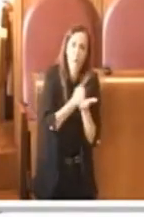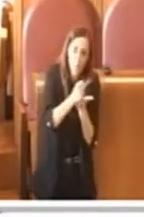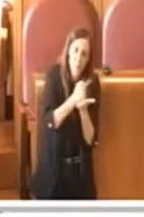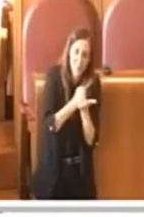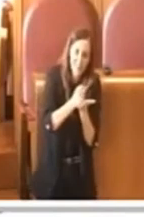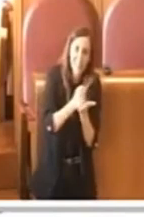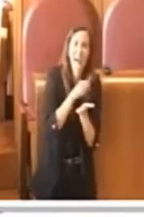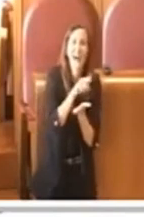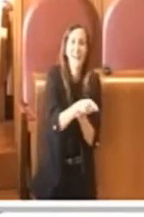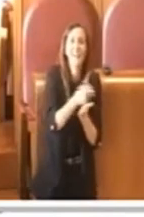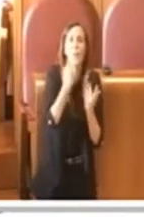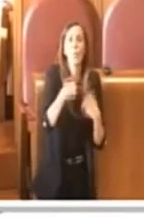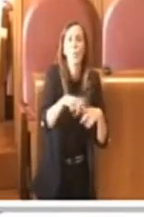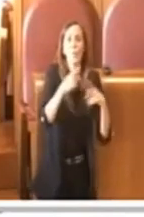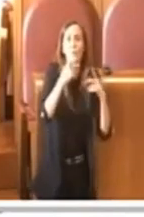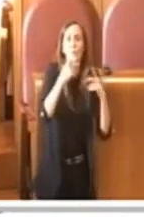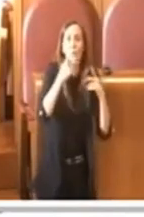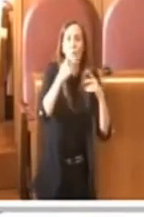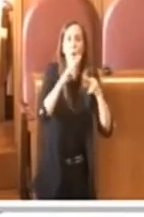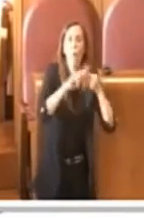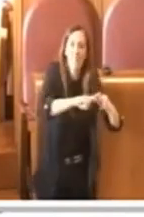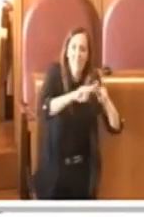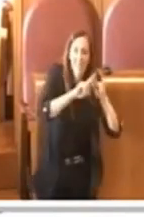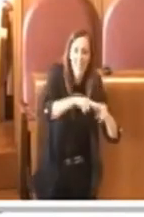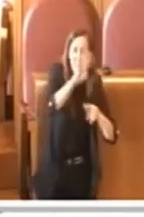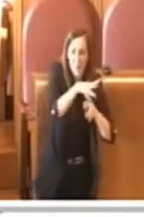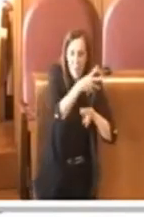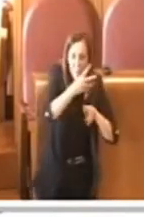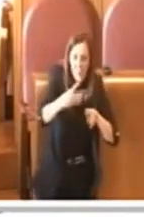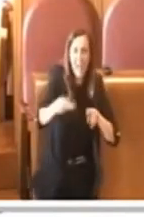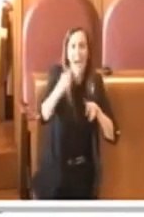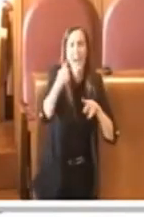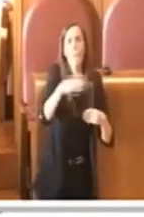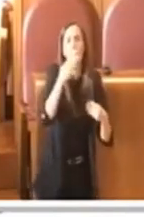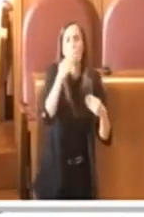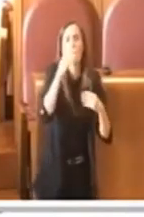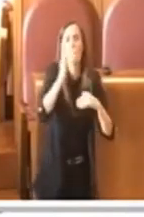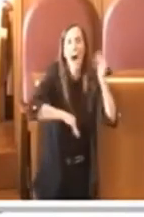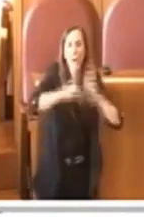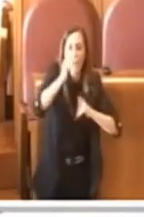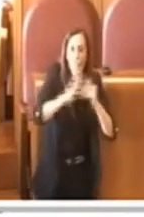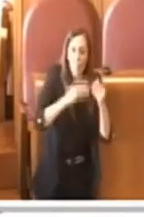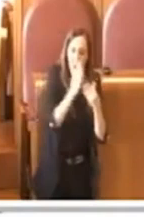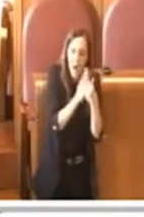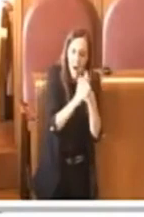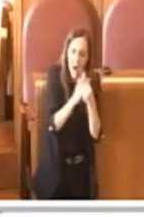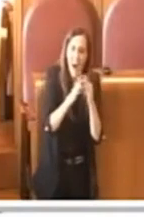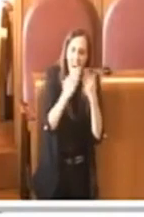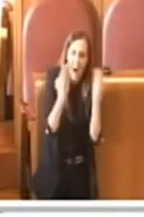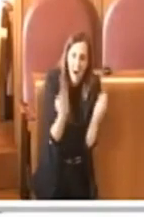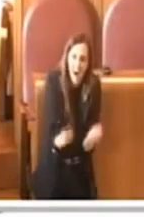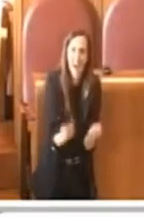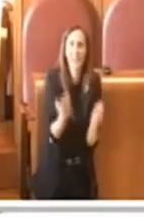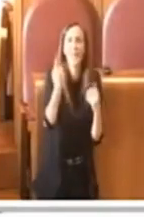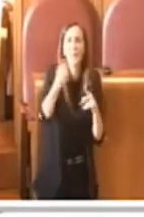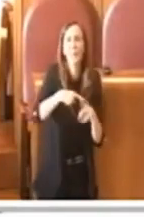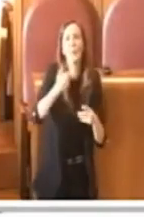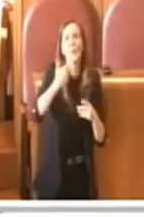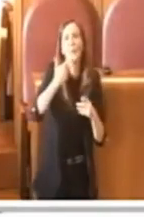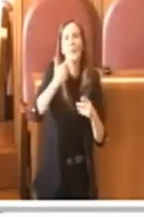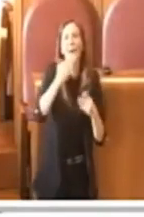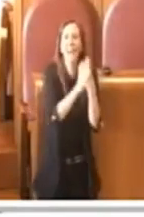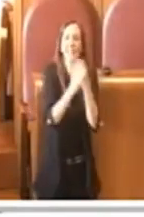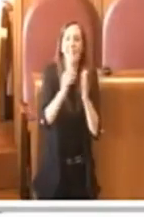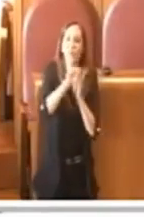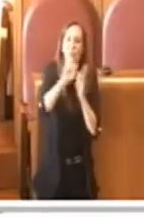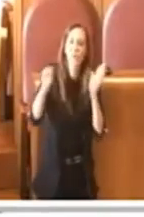documentali, una redazione di un piano di conservazione, una redazione di manuali e quindi la restituzione all'archivio storico capitolino e parlo